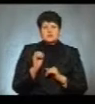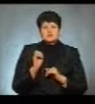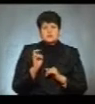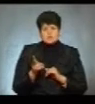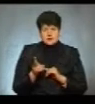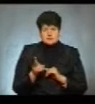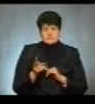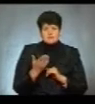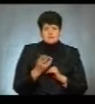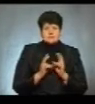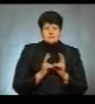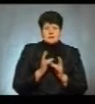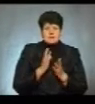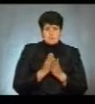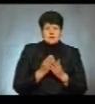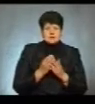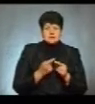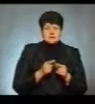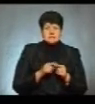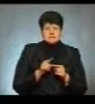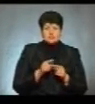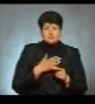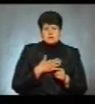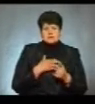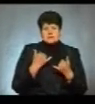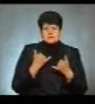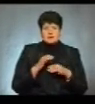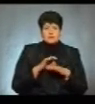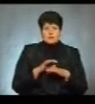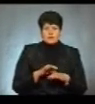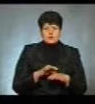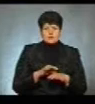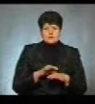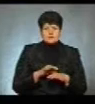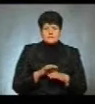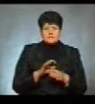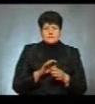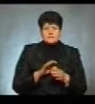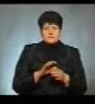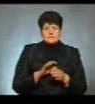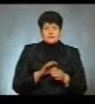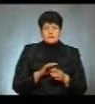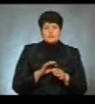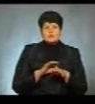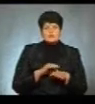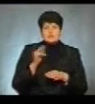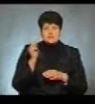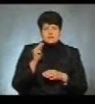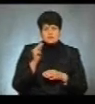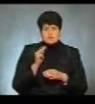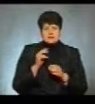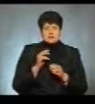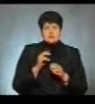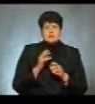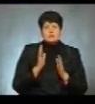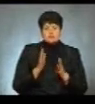ваше підприємство має такий... В нас зараз проводиться, з травня місяця проводиться навчання, і ми середньо будемо